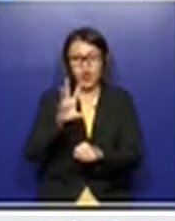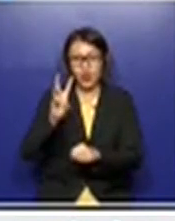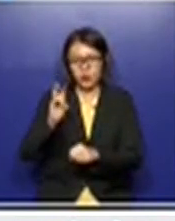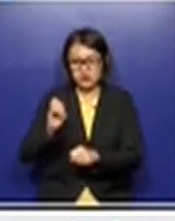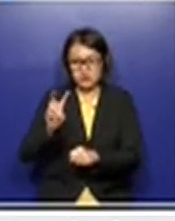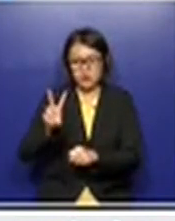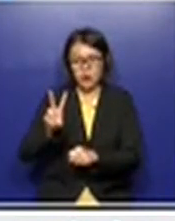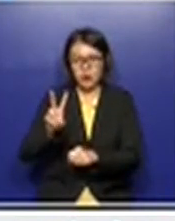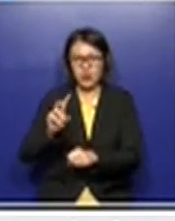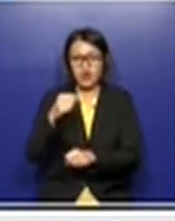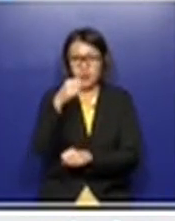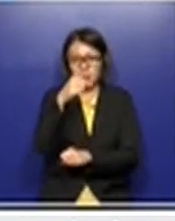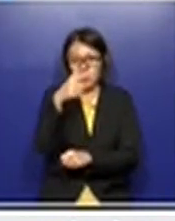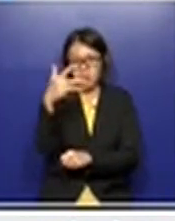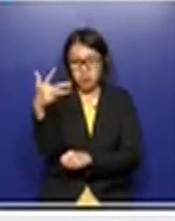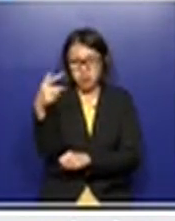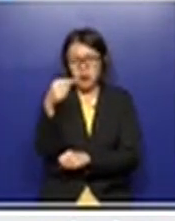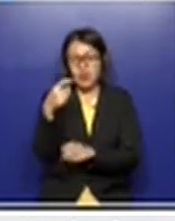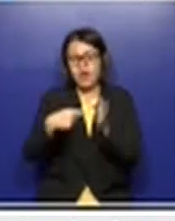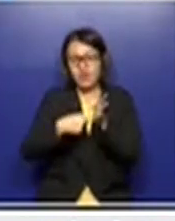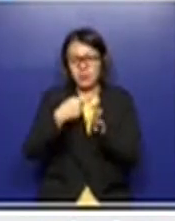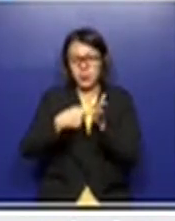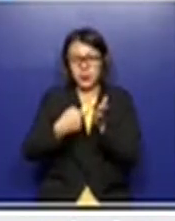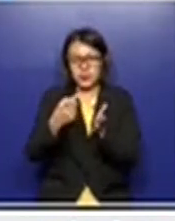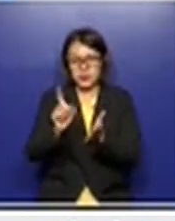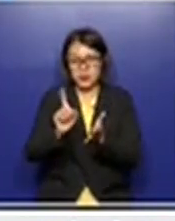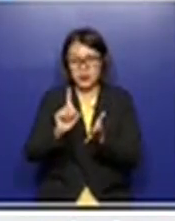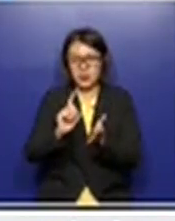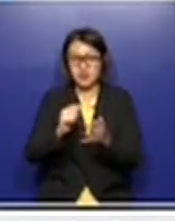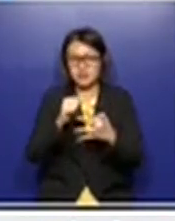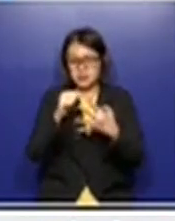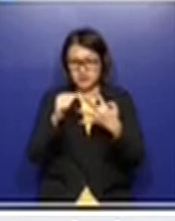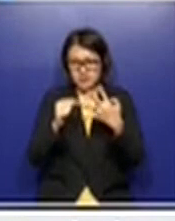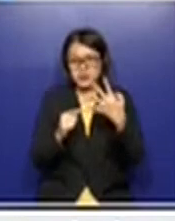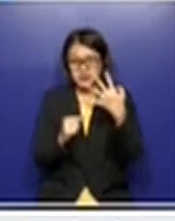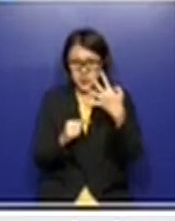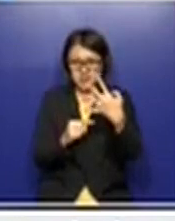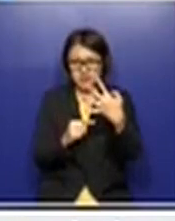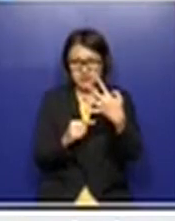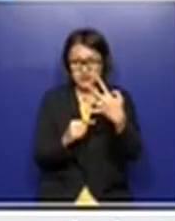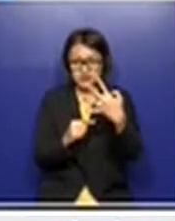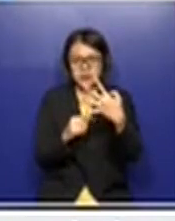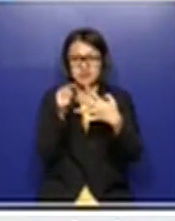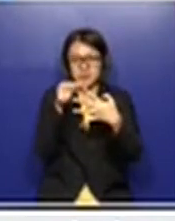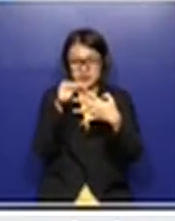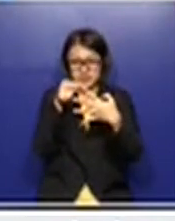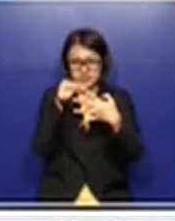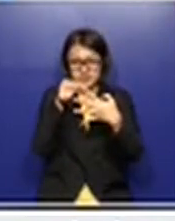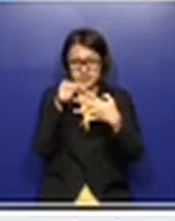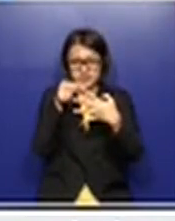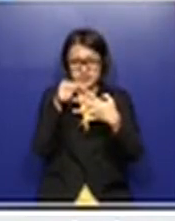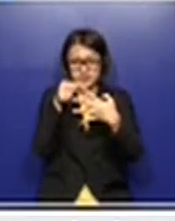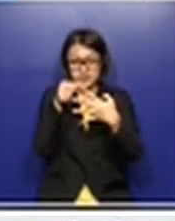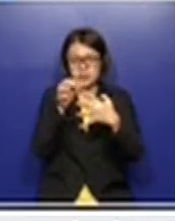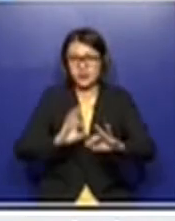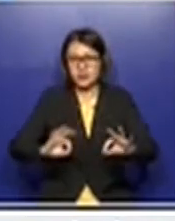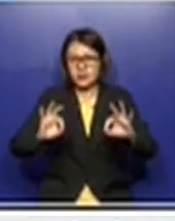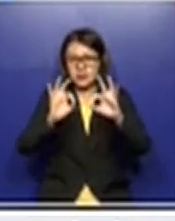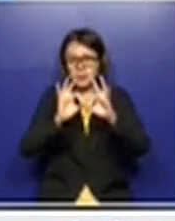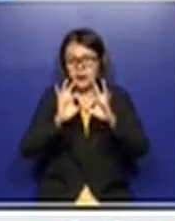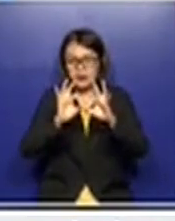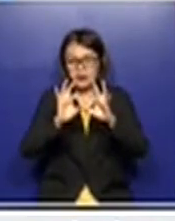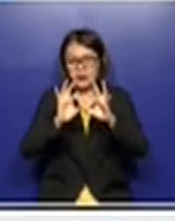ไทย PBS ด้วยเหตุผลอยู่4ประการนะครับประการที่1ที่จำเป็นจะต้องอภิปรายเพราะ